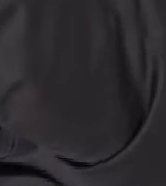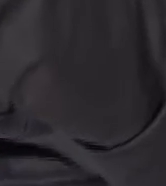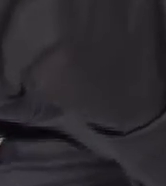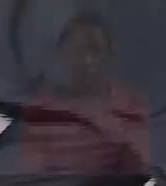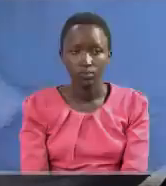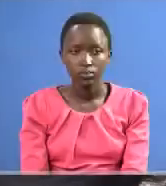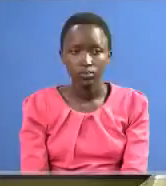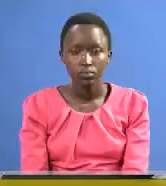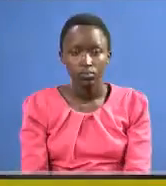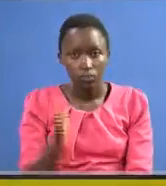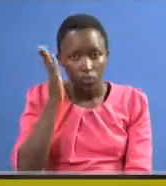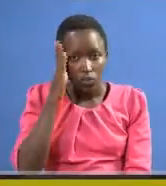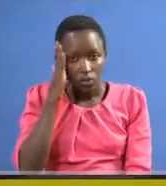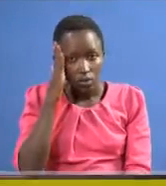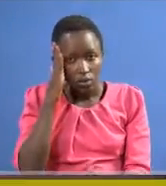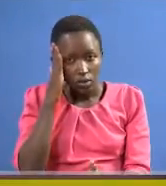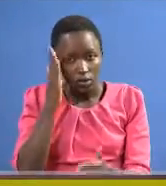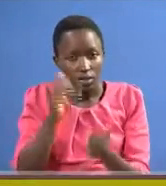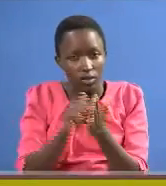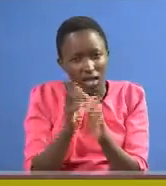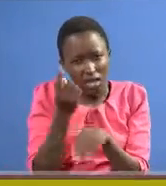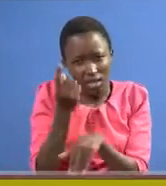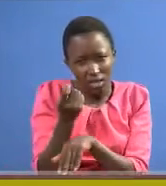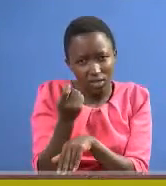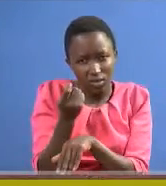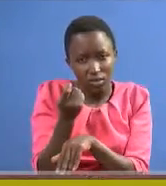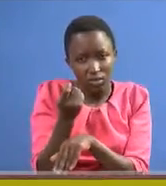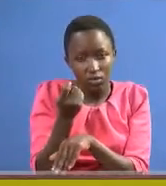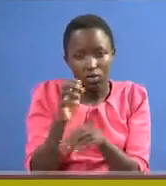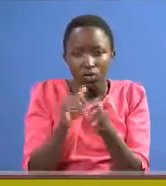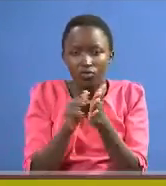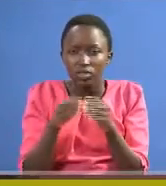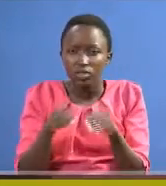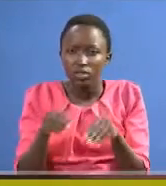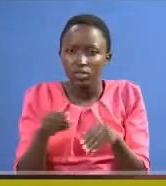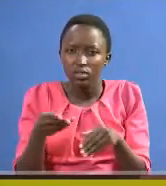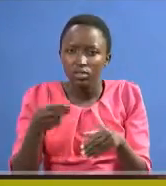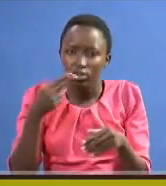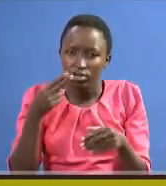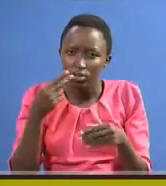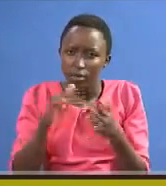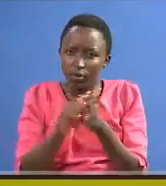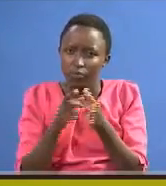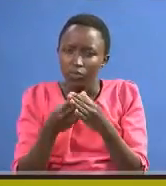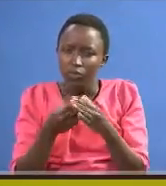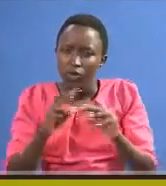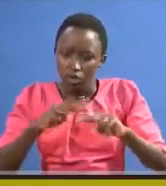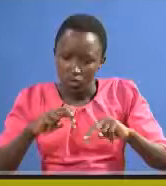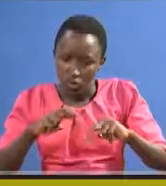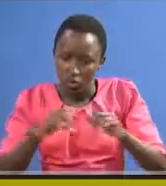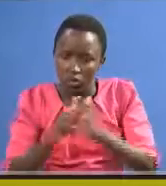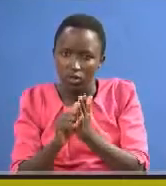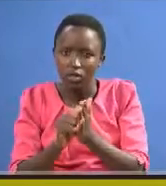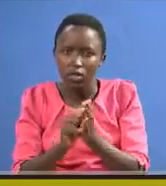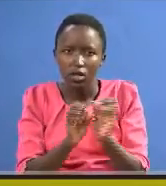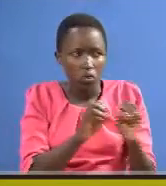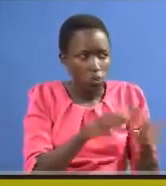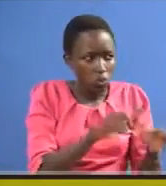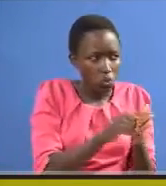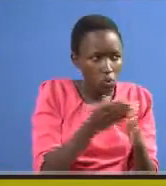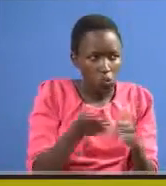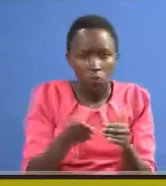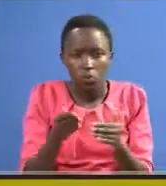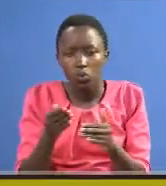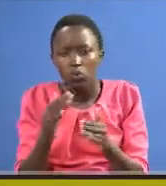Je, unatambua kwamba kitu chenye udogo mithili ya chembe ya chumvi huweza kutumika kusaidia katika uchunguzi wa vifaa vilivyopotea katika